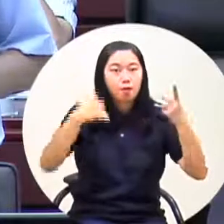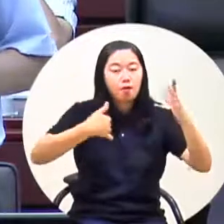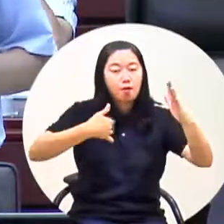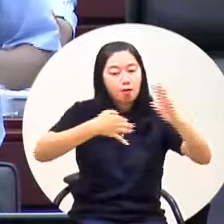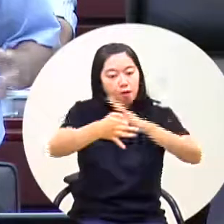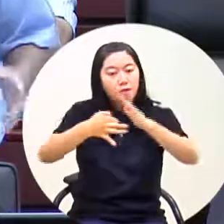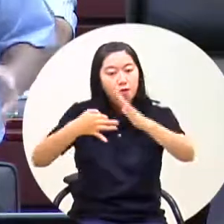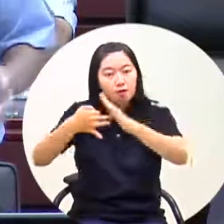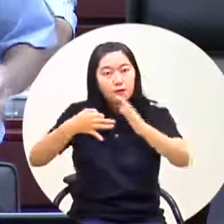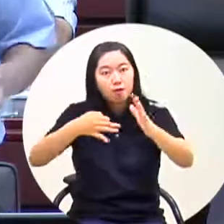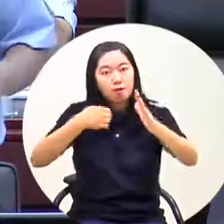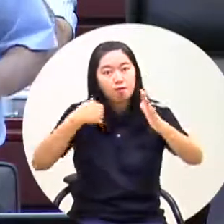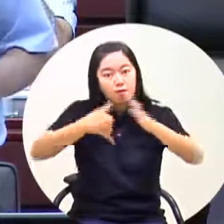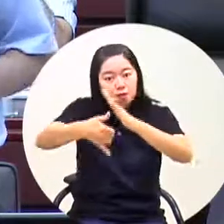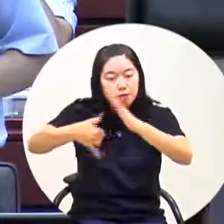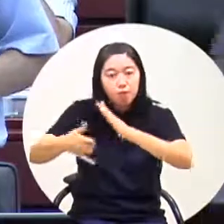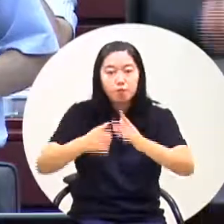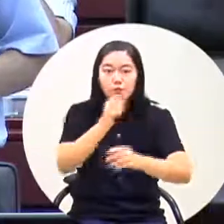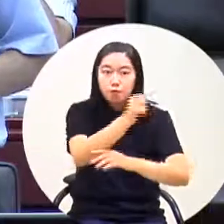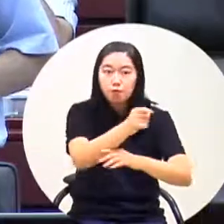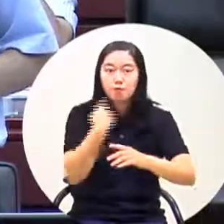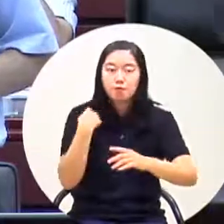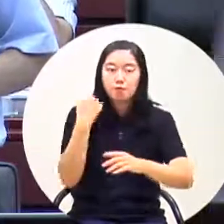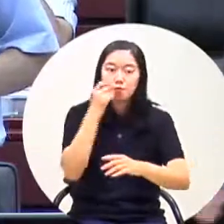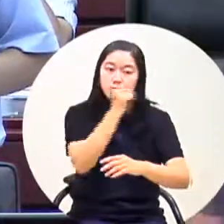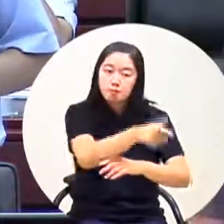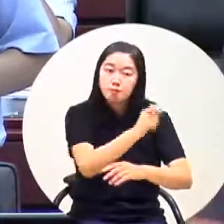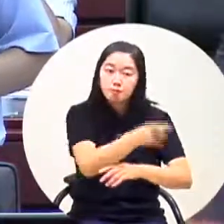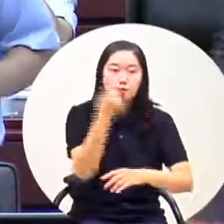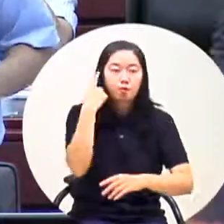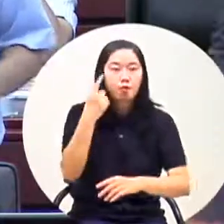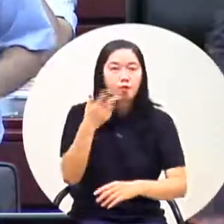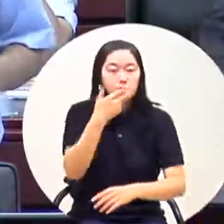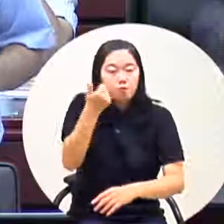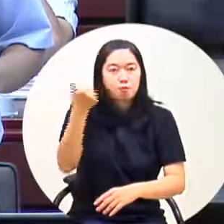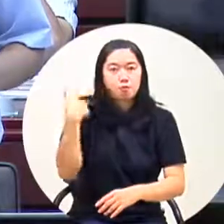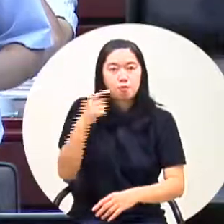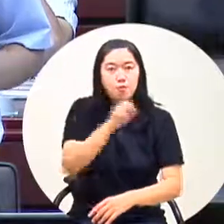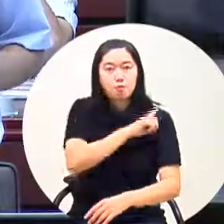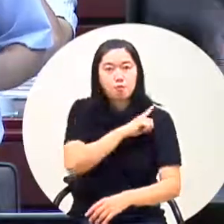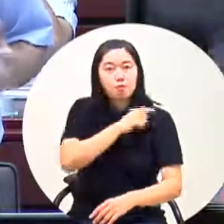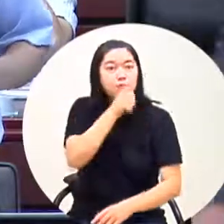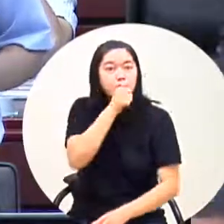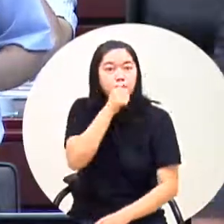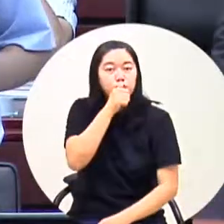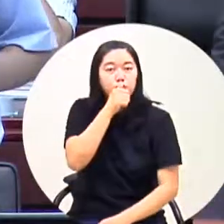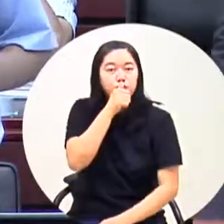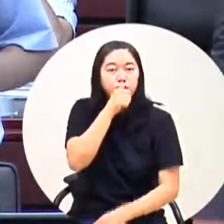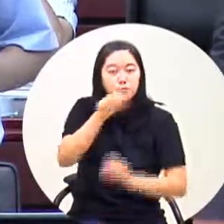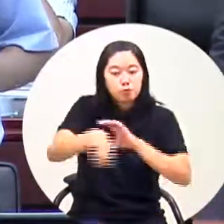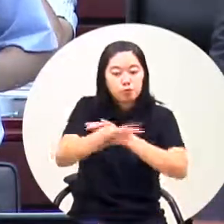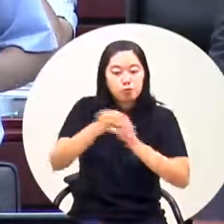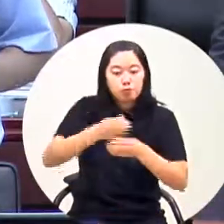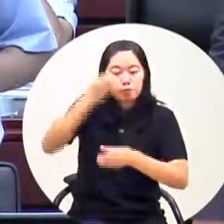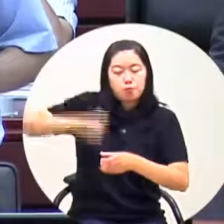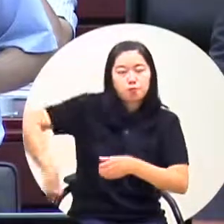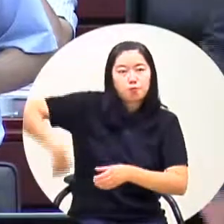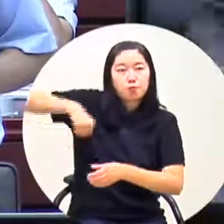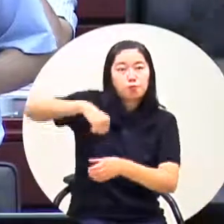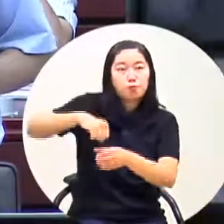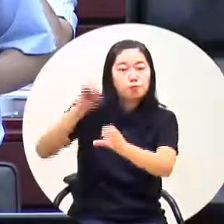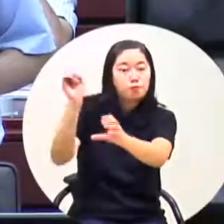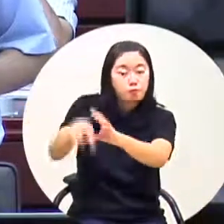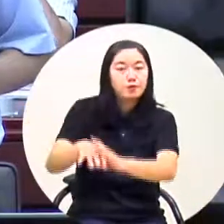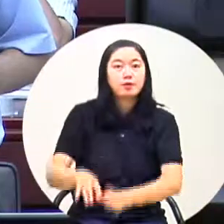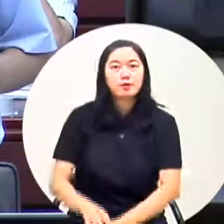点，他要来买东西，顺便把他们家的这些空罐子，那个空瓶子带过来。 就像便利超商你说的哦，专